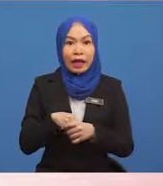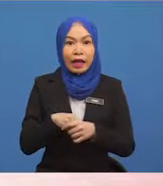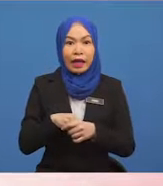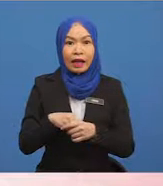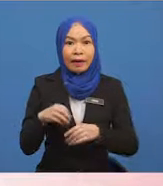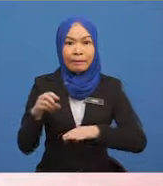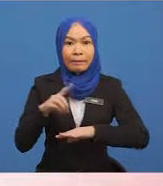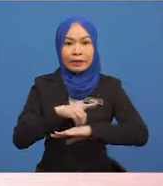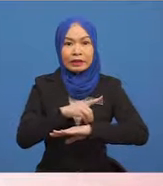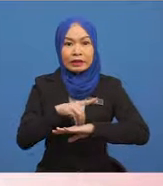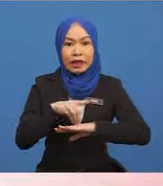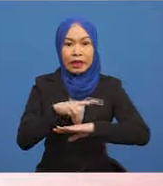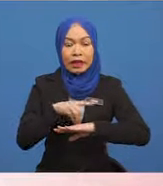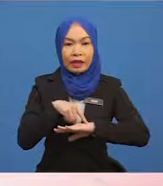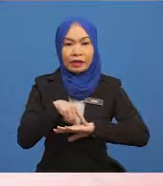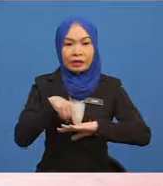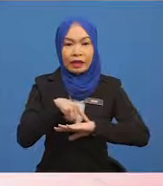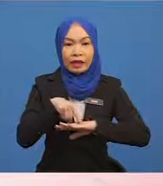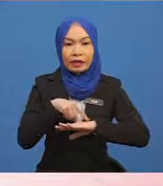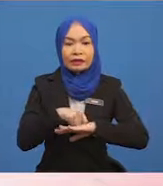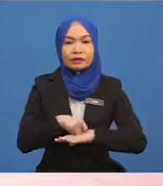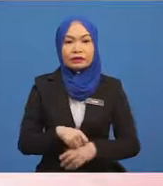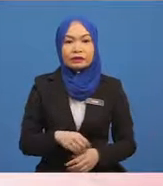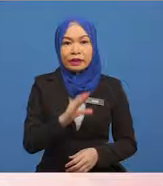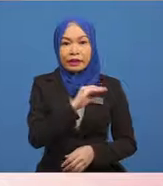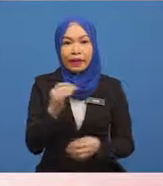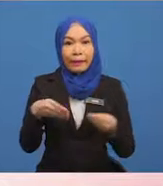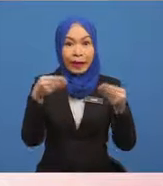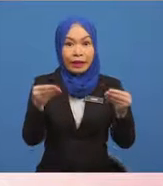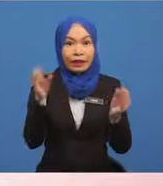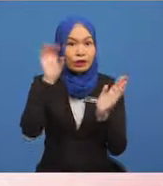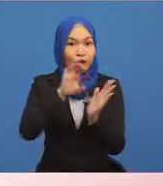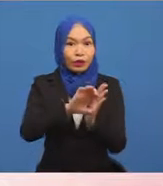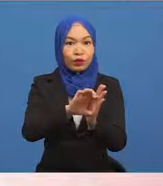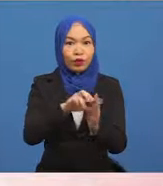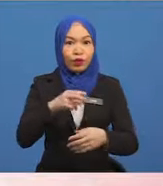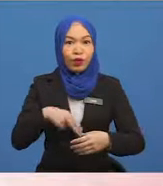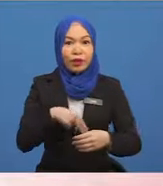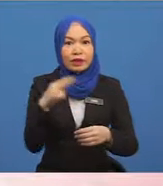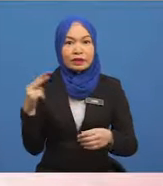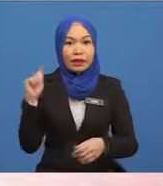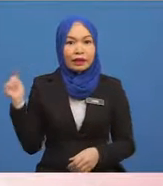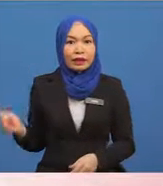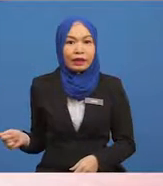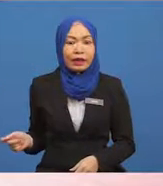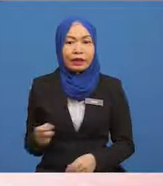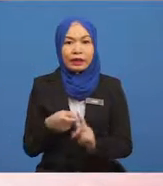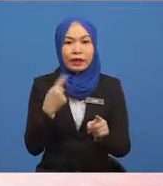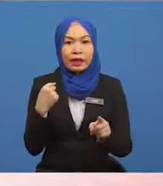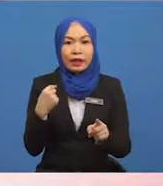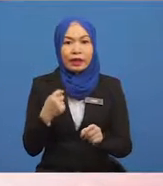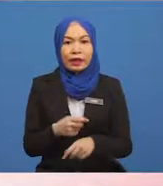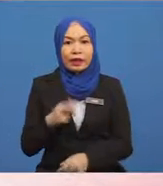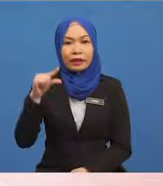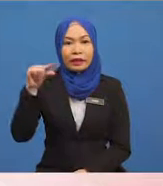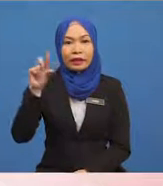menjelaskan beserta contoh penghasilan tenaga daripada glukosa semasa